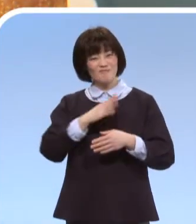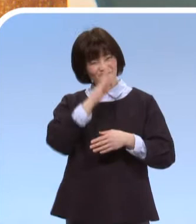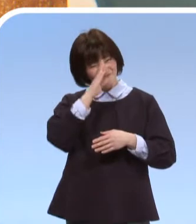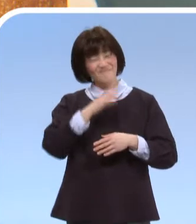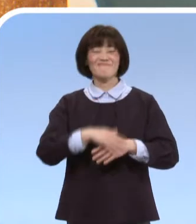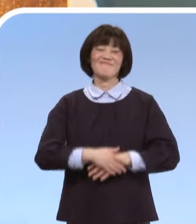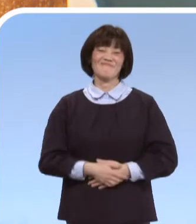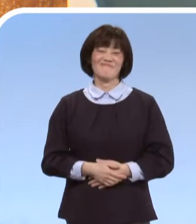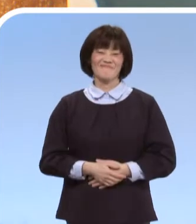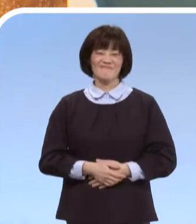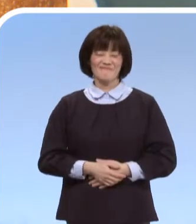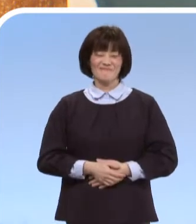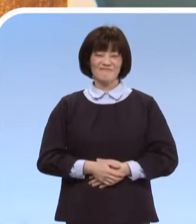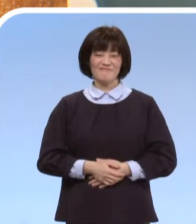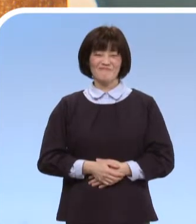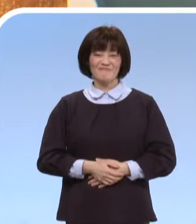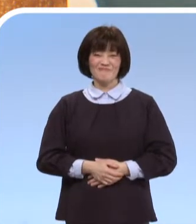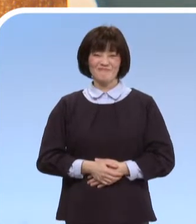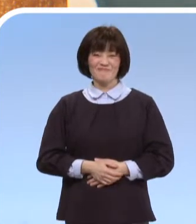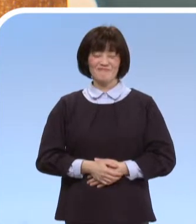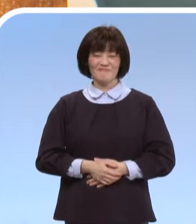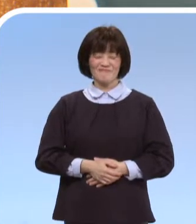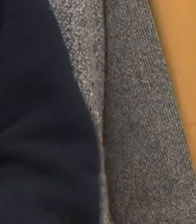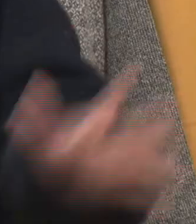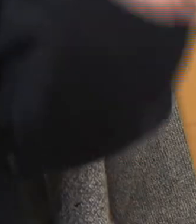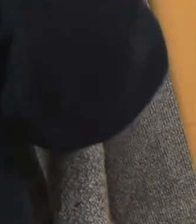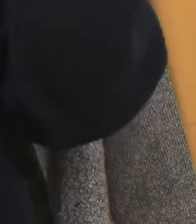お試しください。